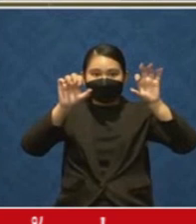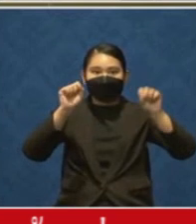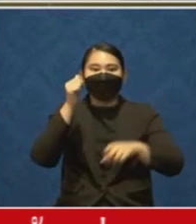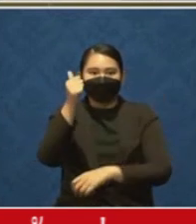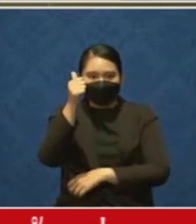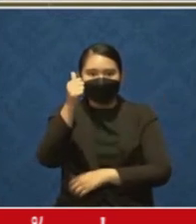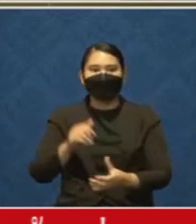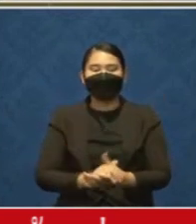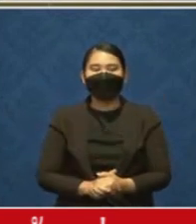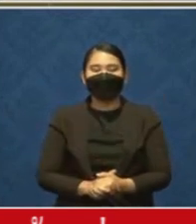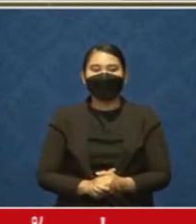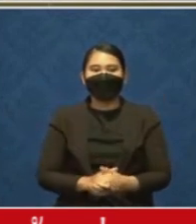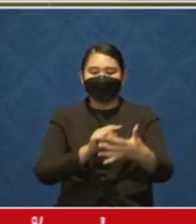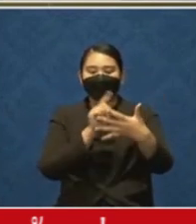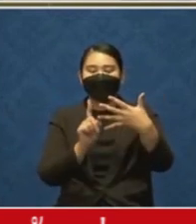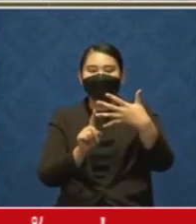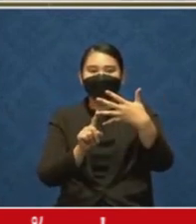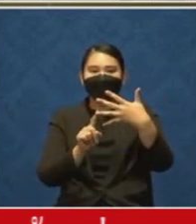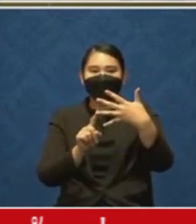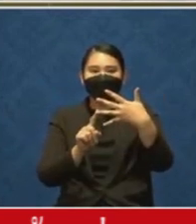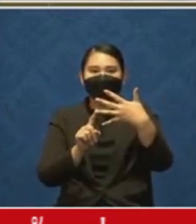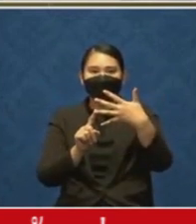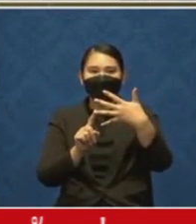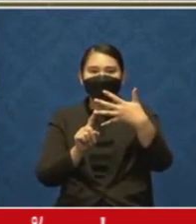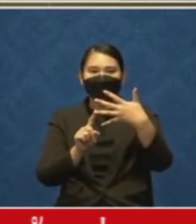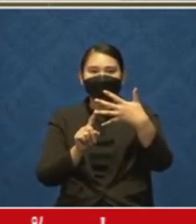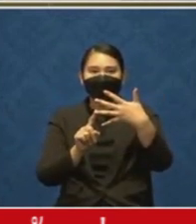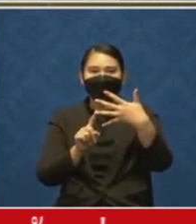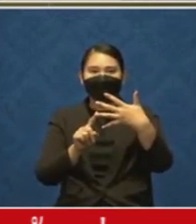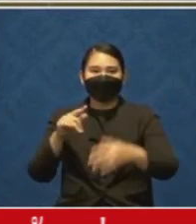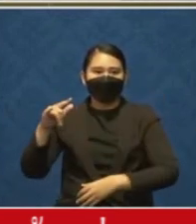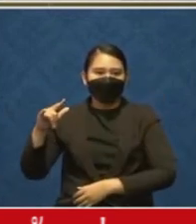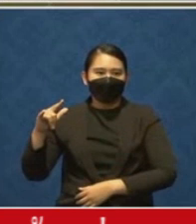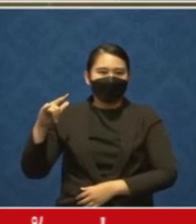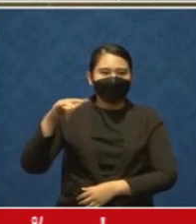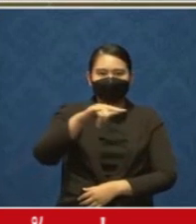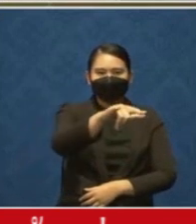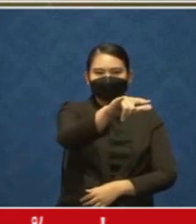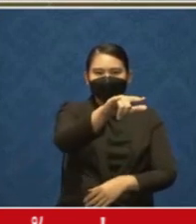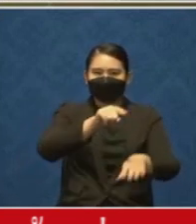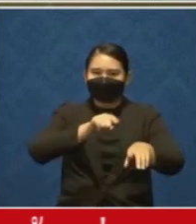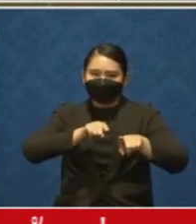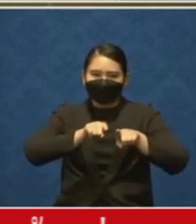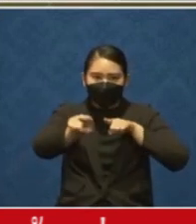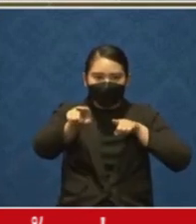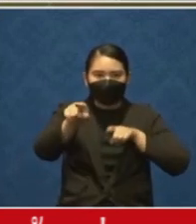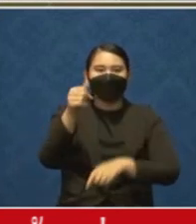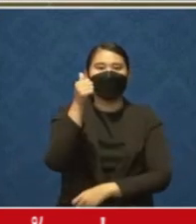วชั่นครับ4ครับบินเร็วเหนือเสียงได้นานมากซูเปอร์ครูซนะครับ